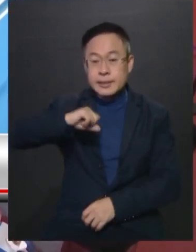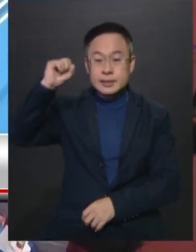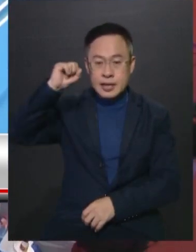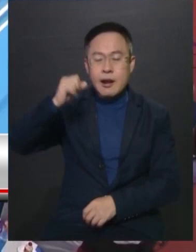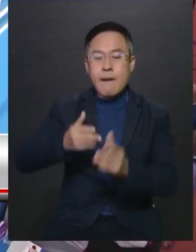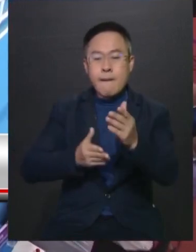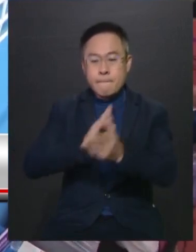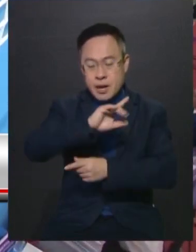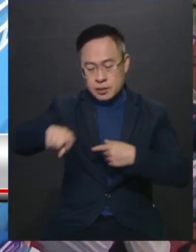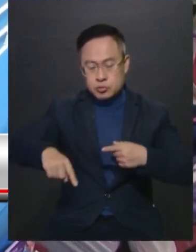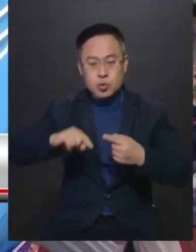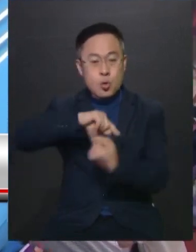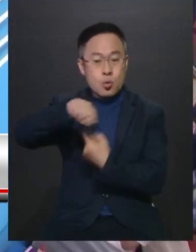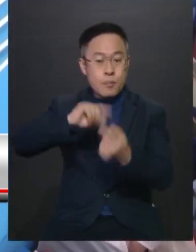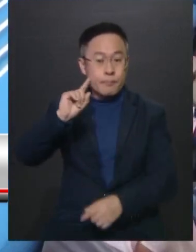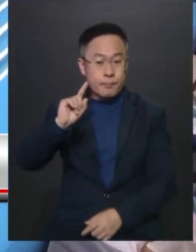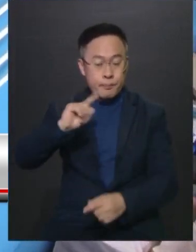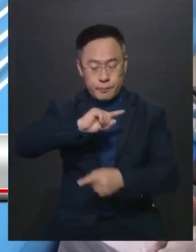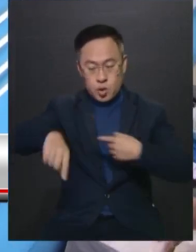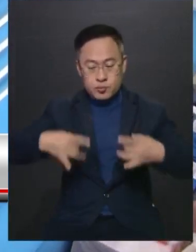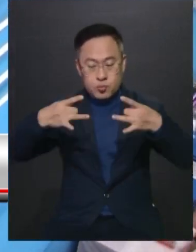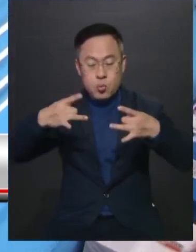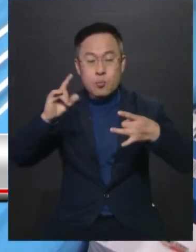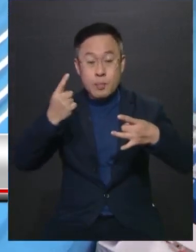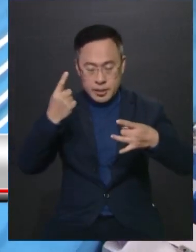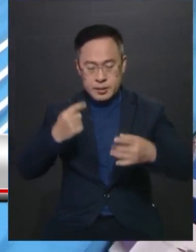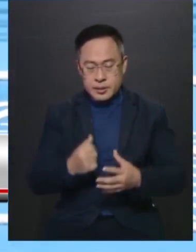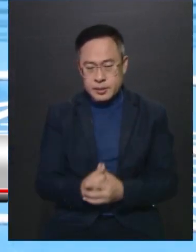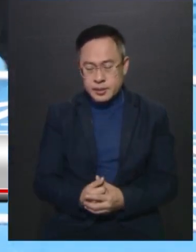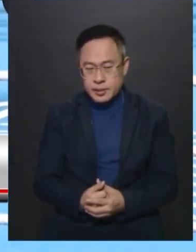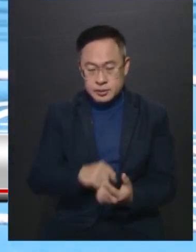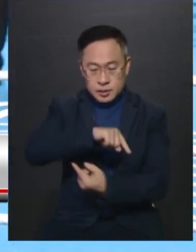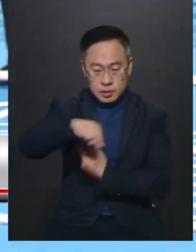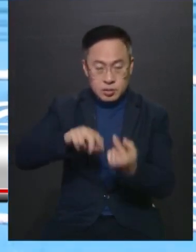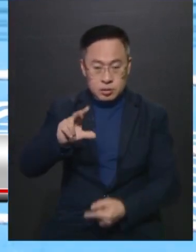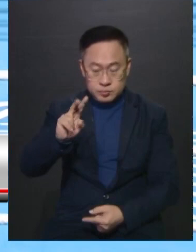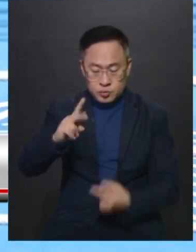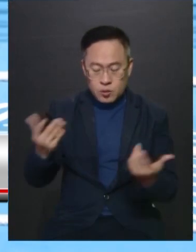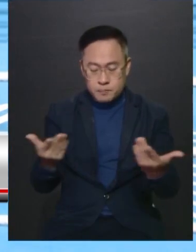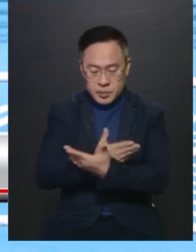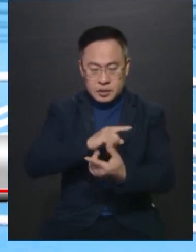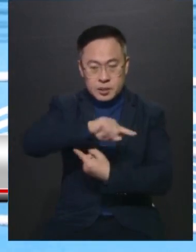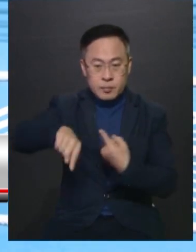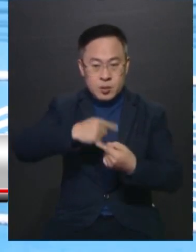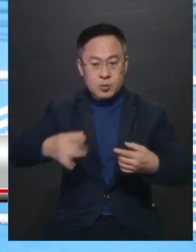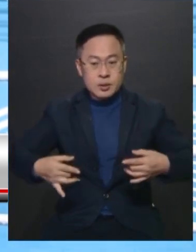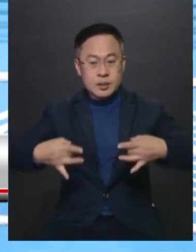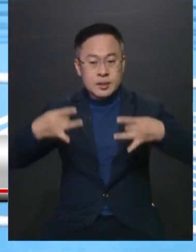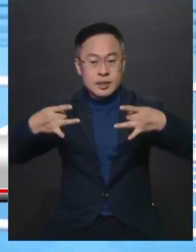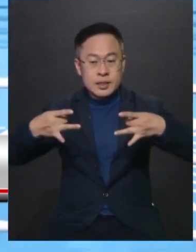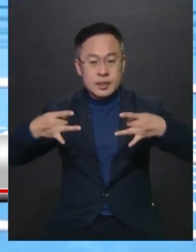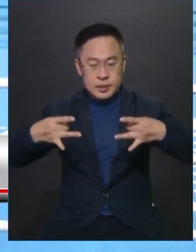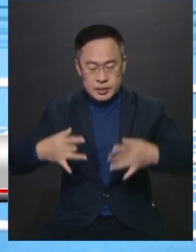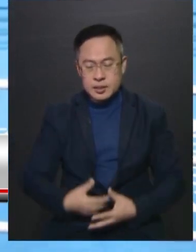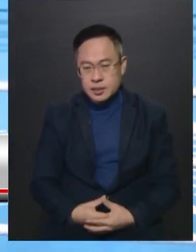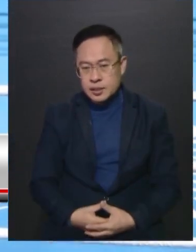ราครับก็ผ่านเข้าสู่รอบต่อไปได้สำเร็จนะฮะแล้วก็เมื่อวานนี้โอ้โชคดีมากและนี่ก็เป็นอีกหนึ่งความหวังของเราเลยในประเภทมวยหญิง